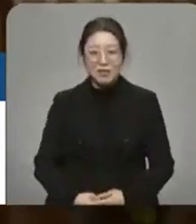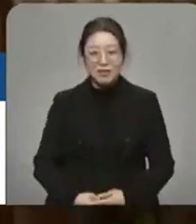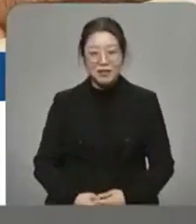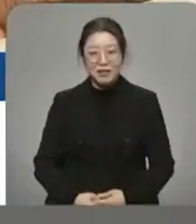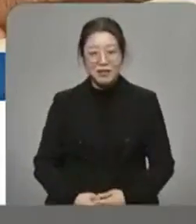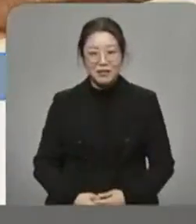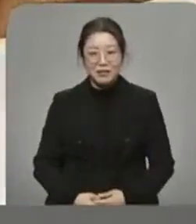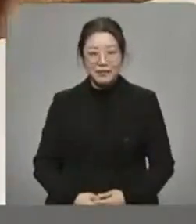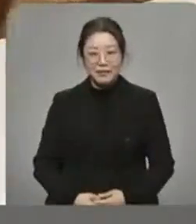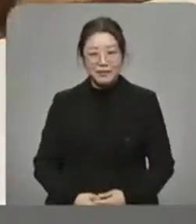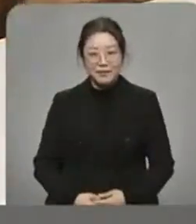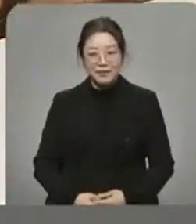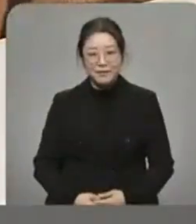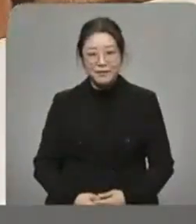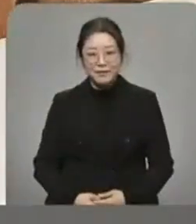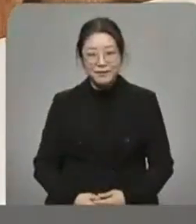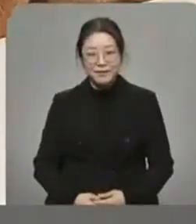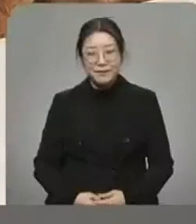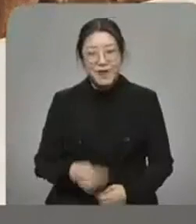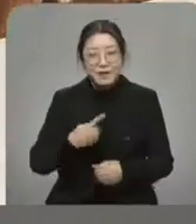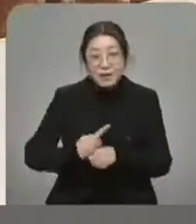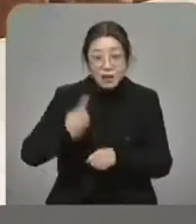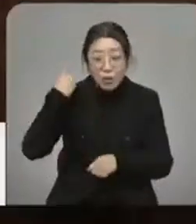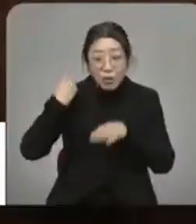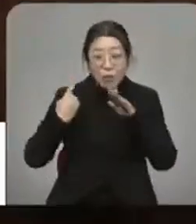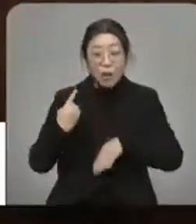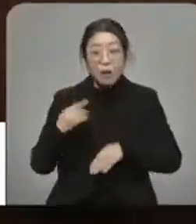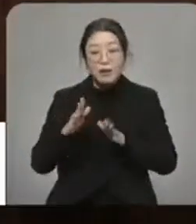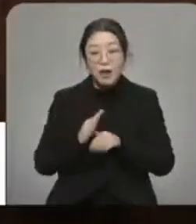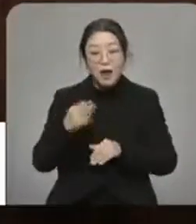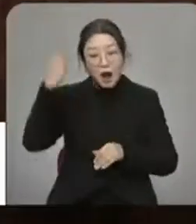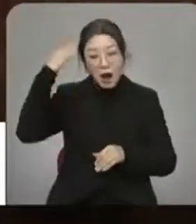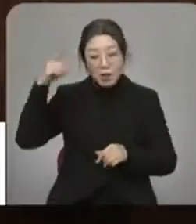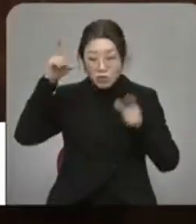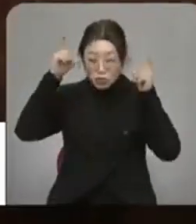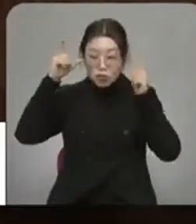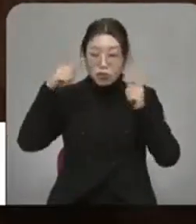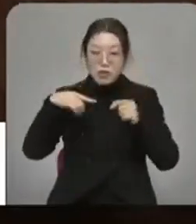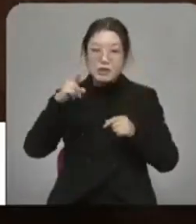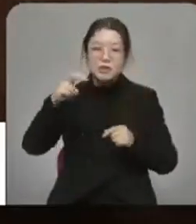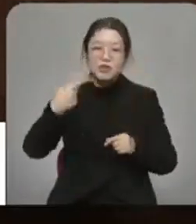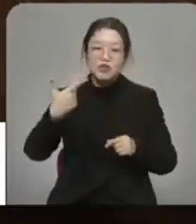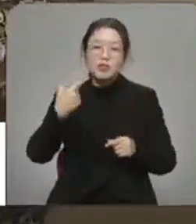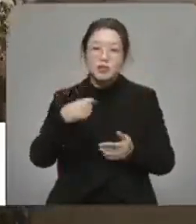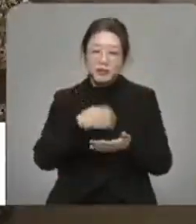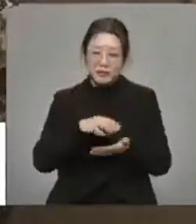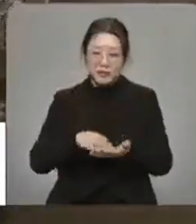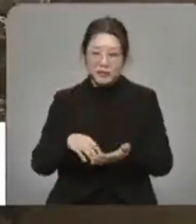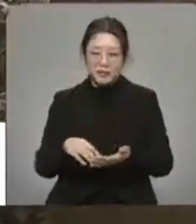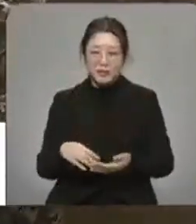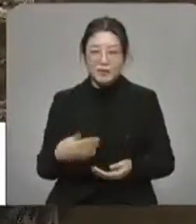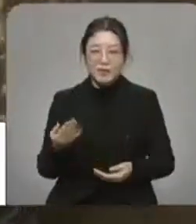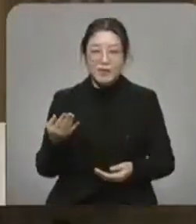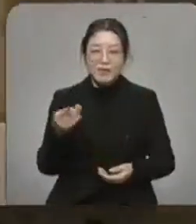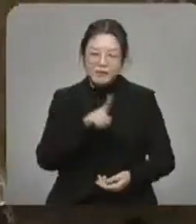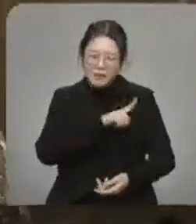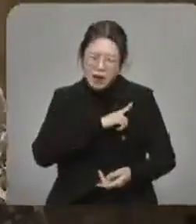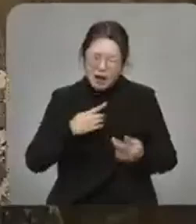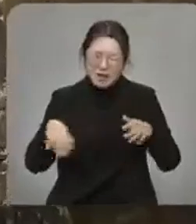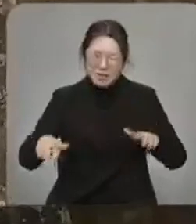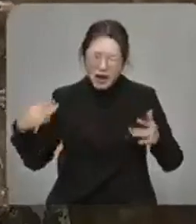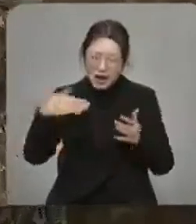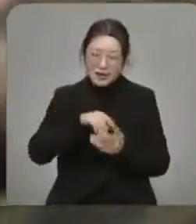많이 있습니다. 지난해 말 기준 강원도의 한우 사육 규모는 26만 마리였습니다. 사상